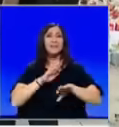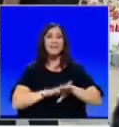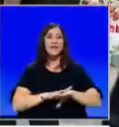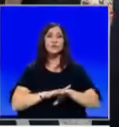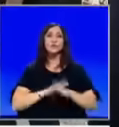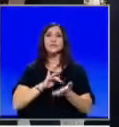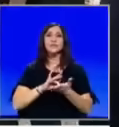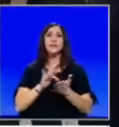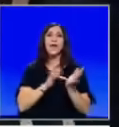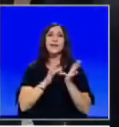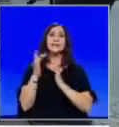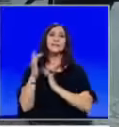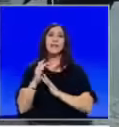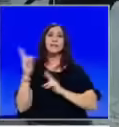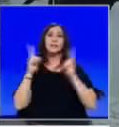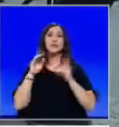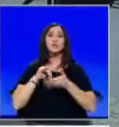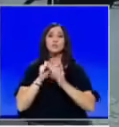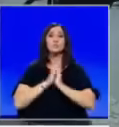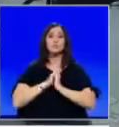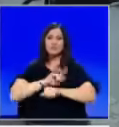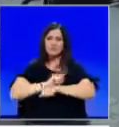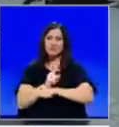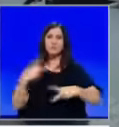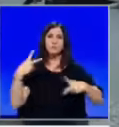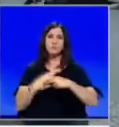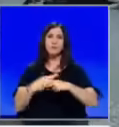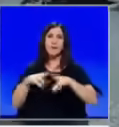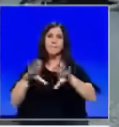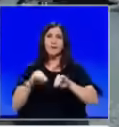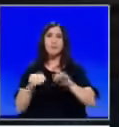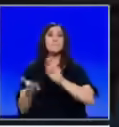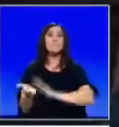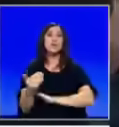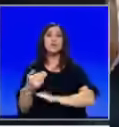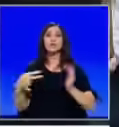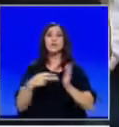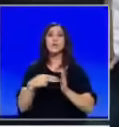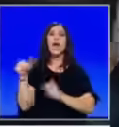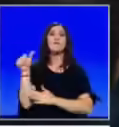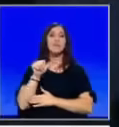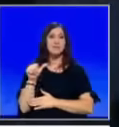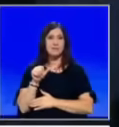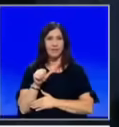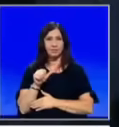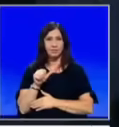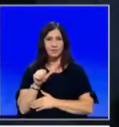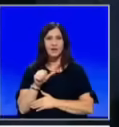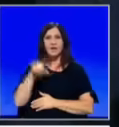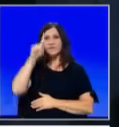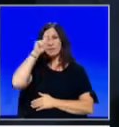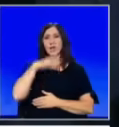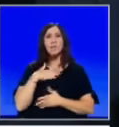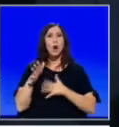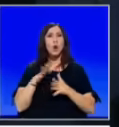дясноцентристкия християн-демократически съюз, призова за незабавно спиране на приема на бежанци от Сирия и Афганистан. В Германия